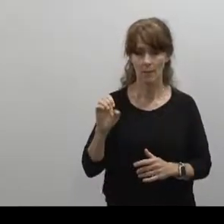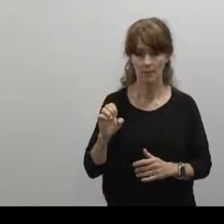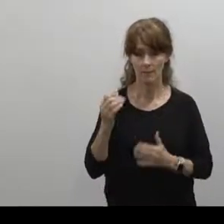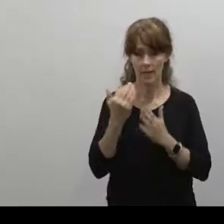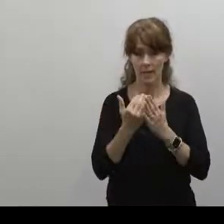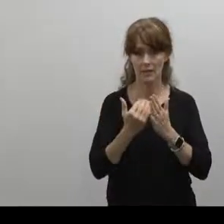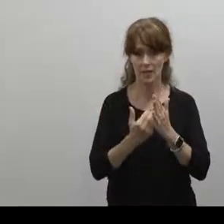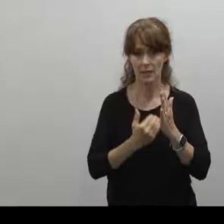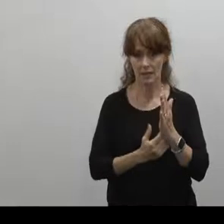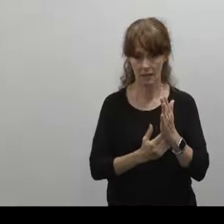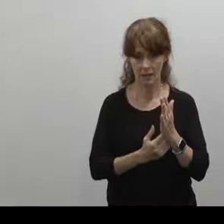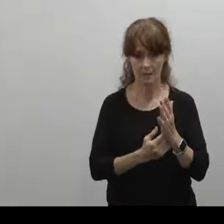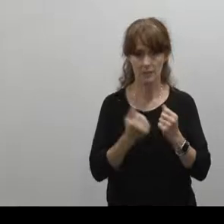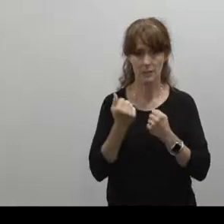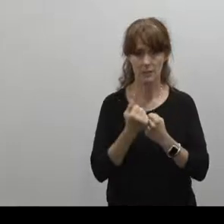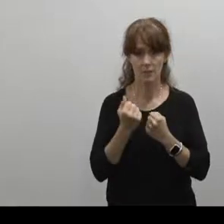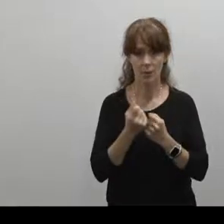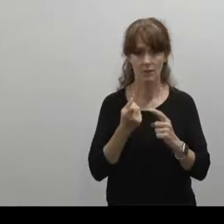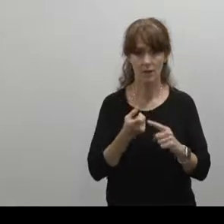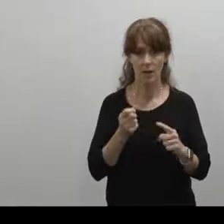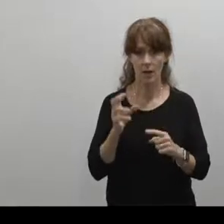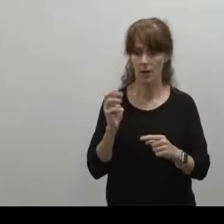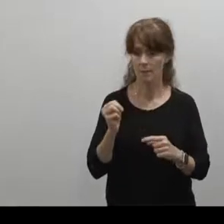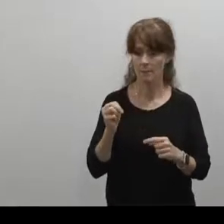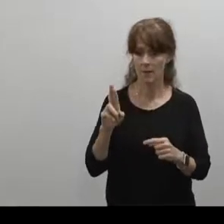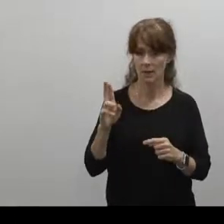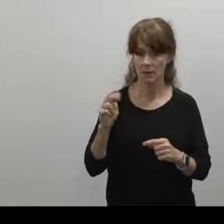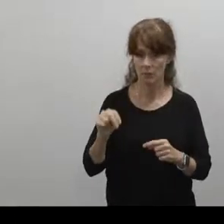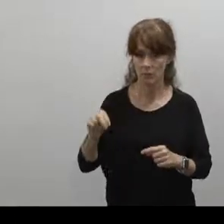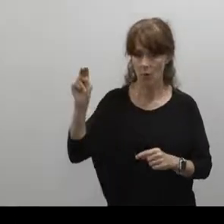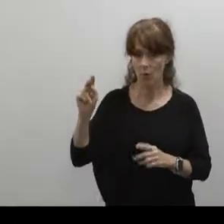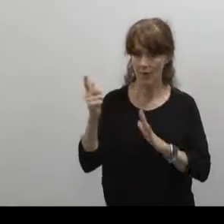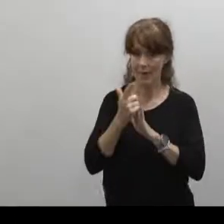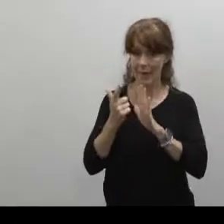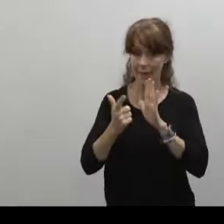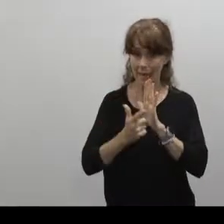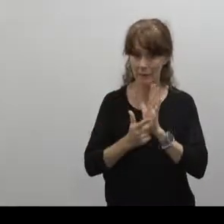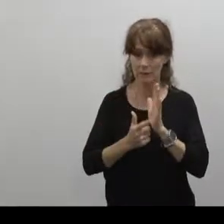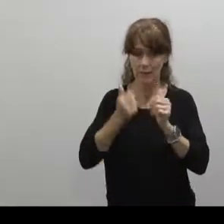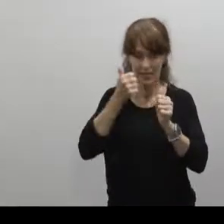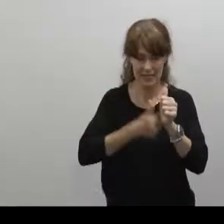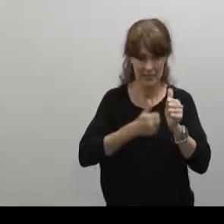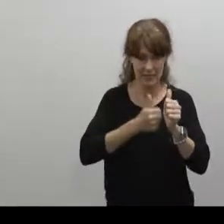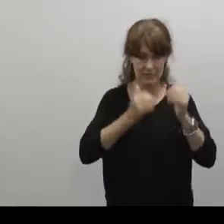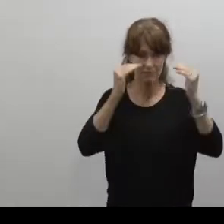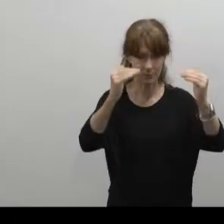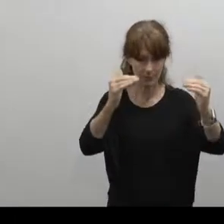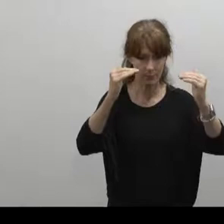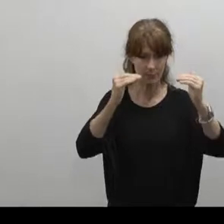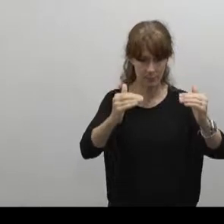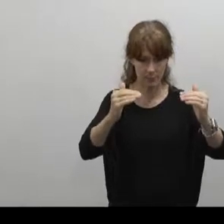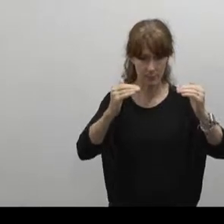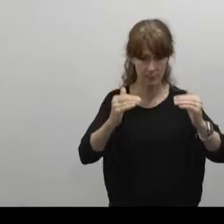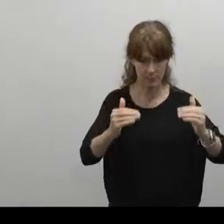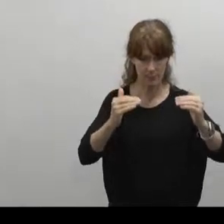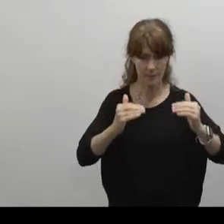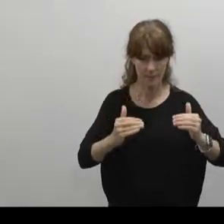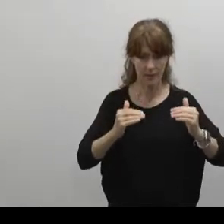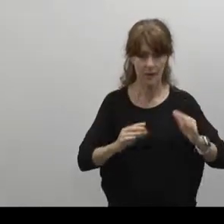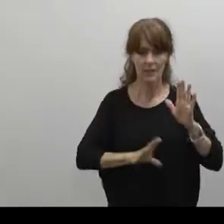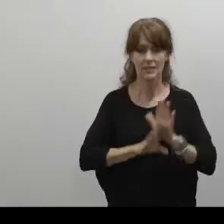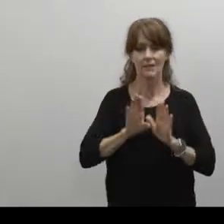mà đoan tiết dương thui cà sằng cọt từ lư lật pol này sa hà dương miền mê tv